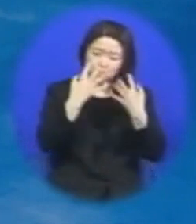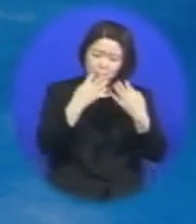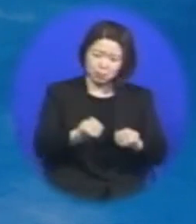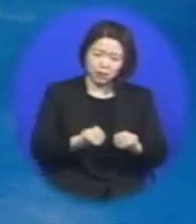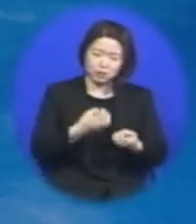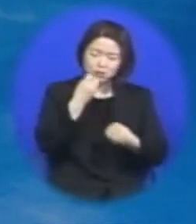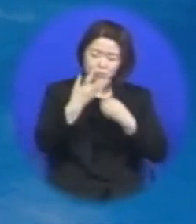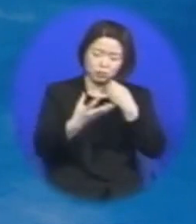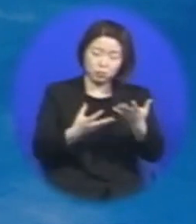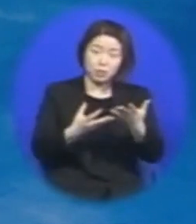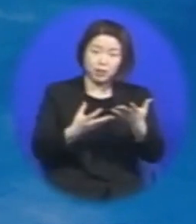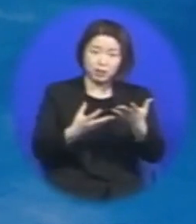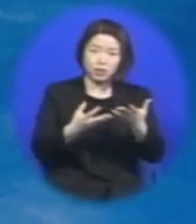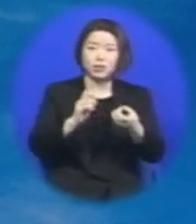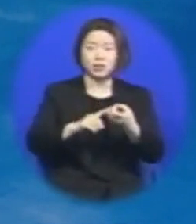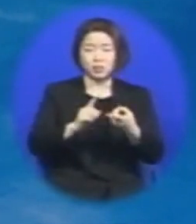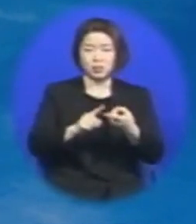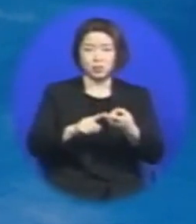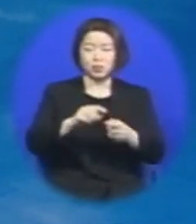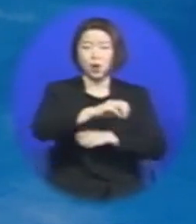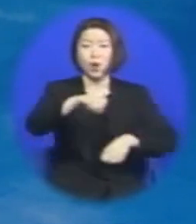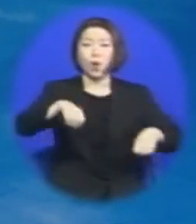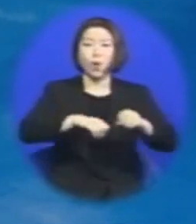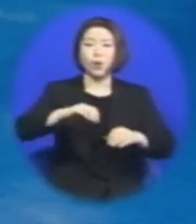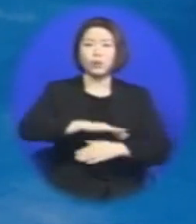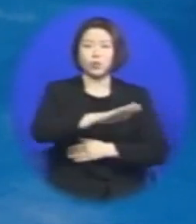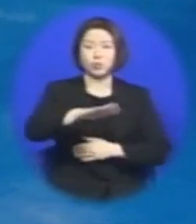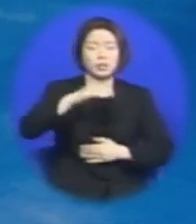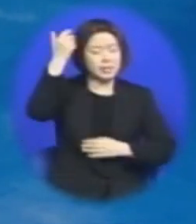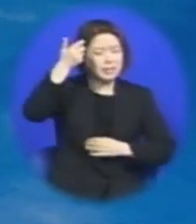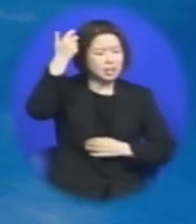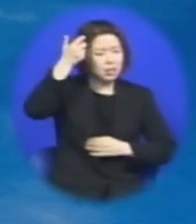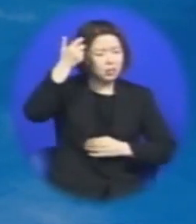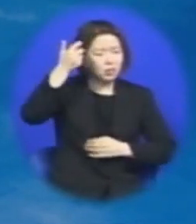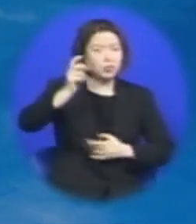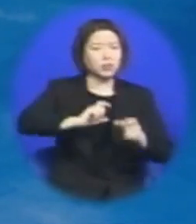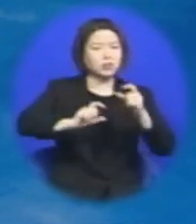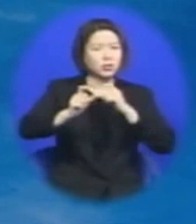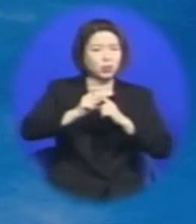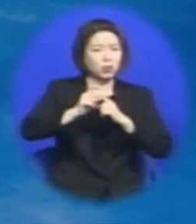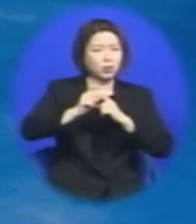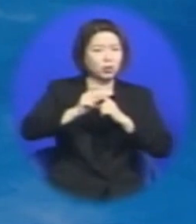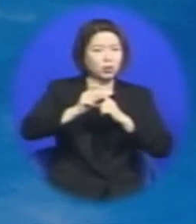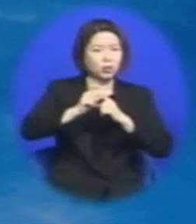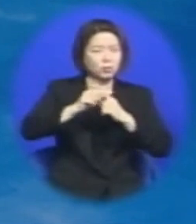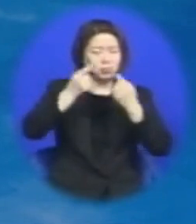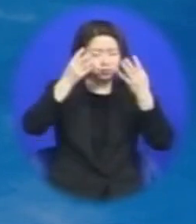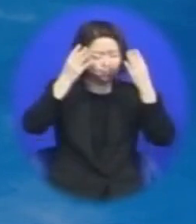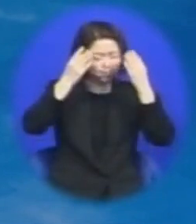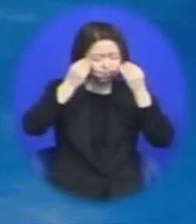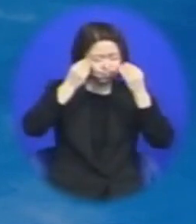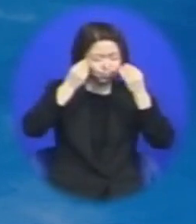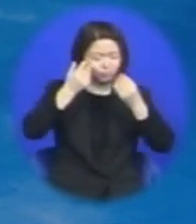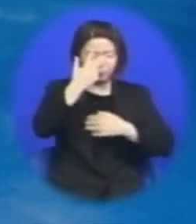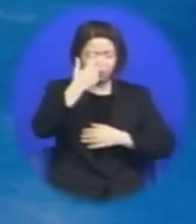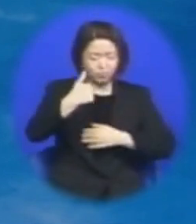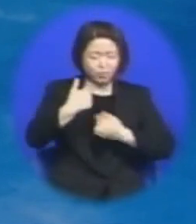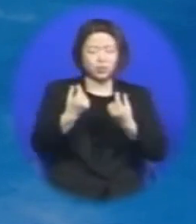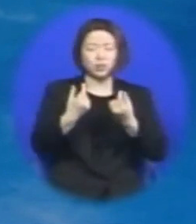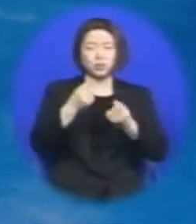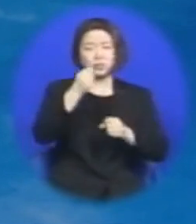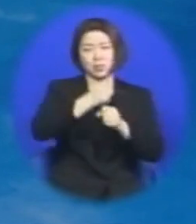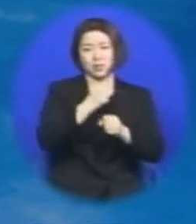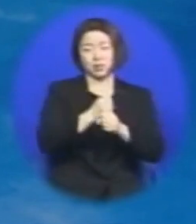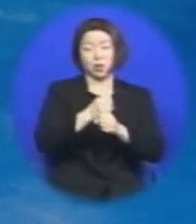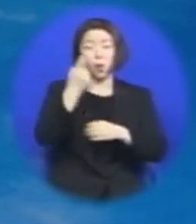고백하는 것은 오히려 우리를 영적으로 더 둔감하게 만드는 겁니다 왜 자기는 회개했다고